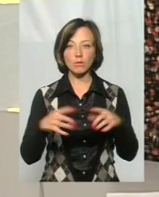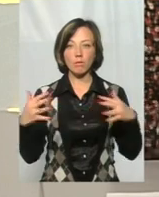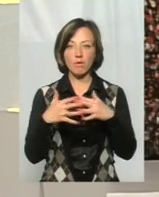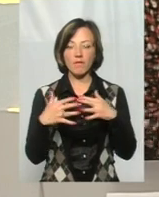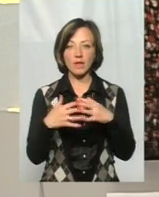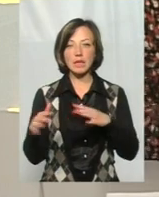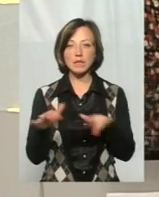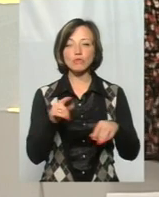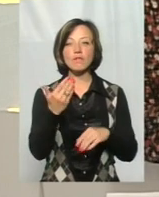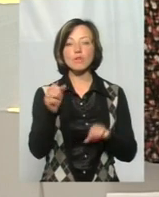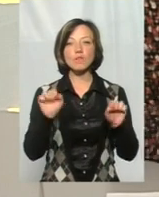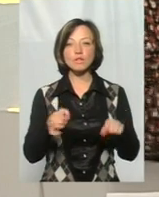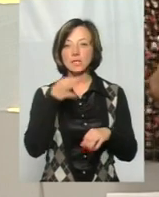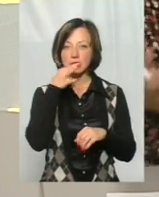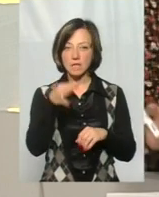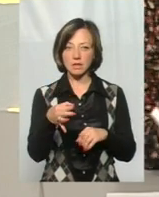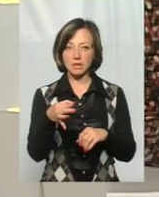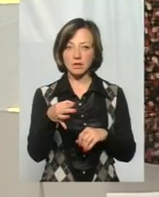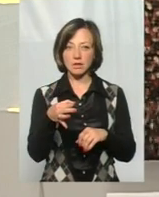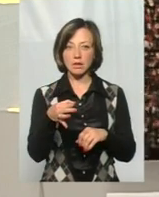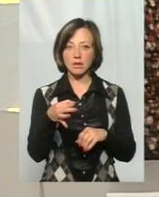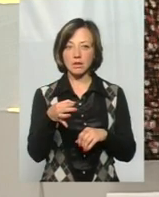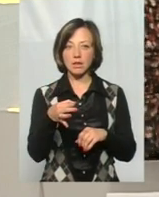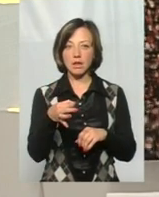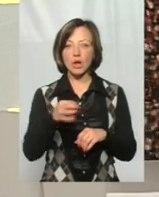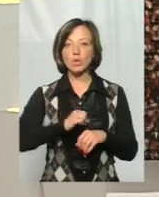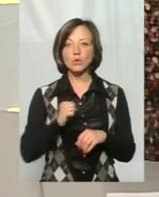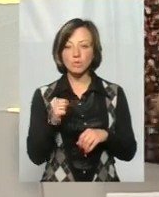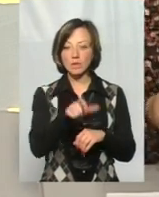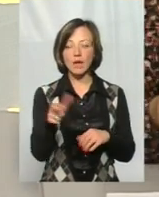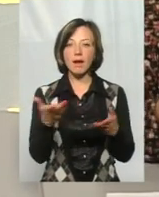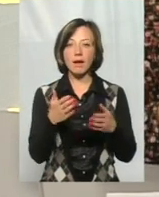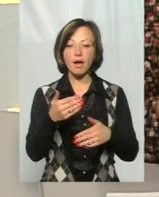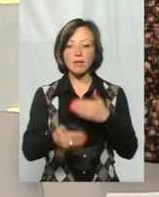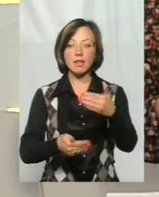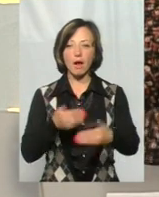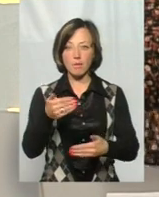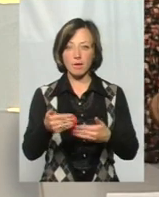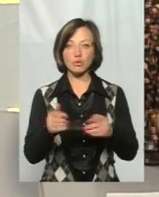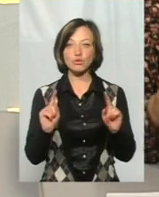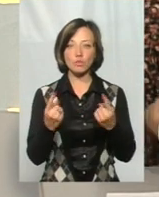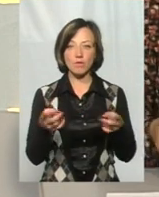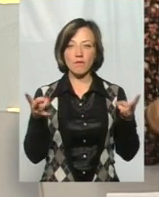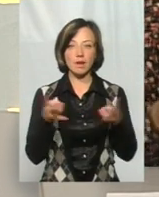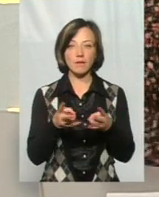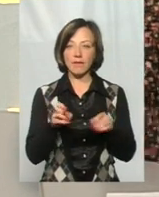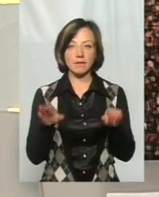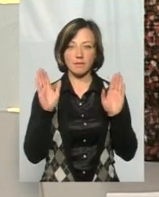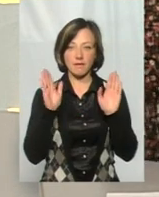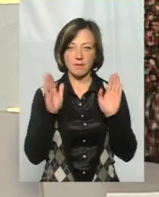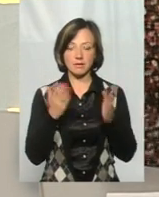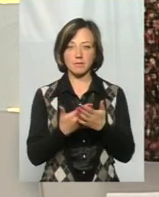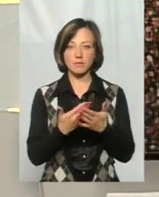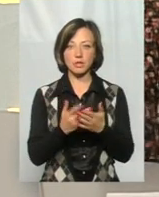А от що ви можете сказати побратимам, на яких етапах і чому варто не здаватись,